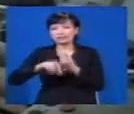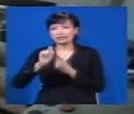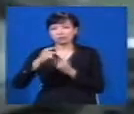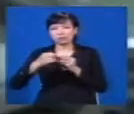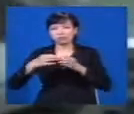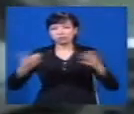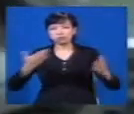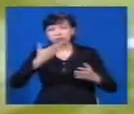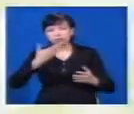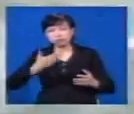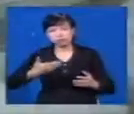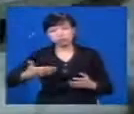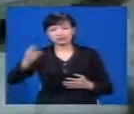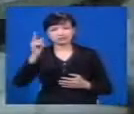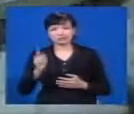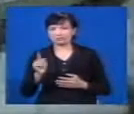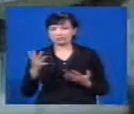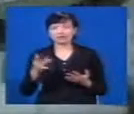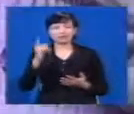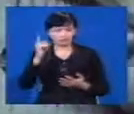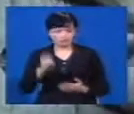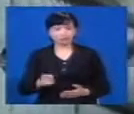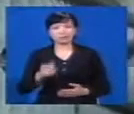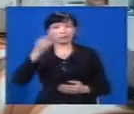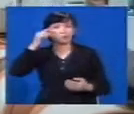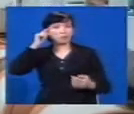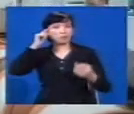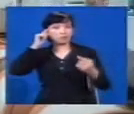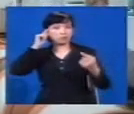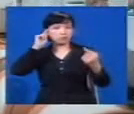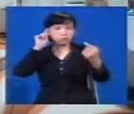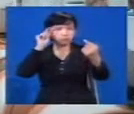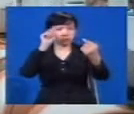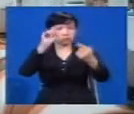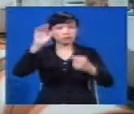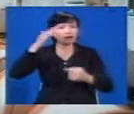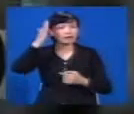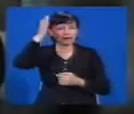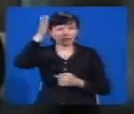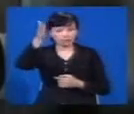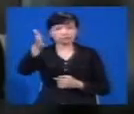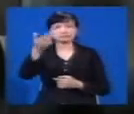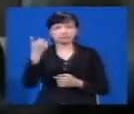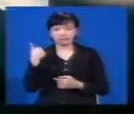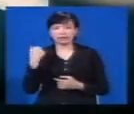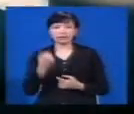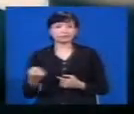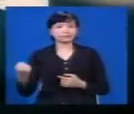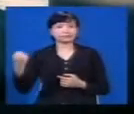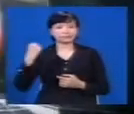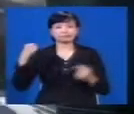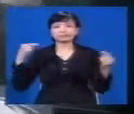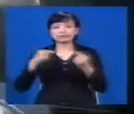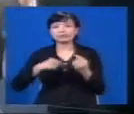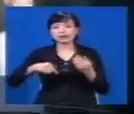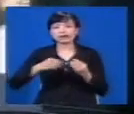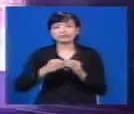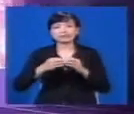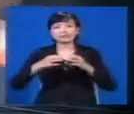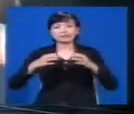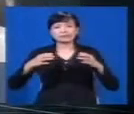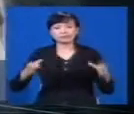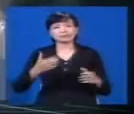ที่ยั่งยืนได้จึงต้องมองไปไกลกว่าเรื่องการค้าและการลงทุนในการสร้างความมั่นคงให้กับการเจริญเติบโตอย่างมีคุณภาพในระ